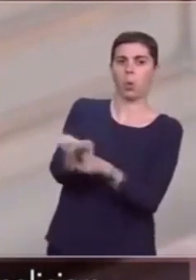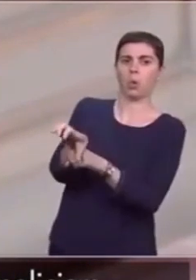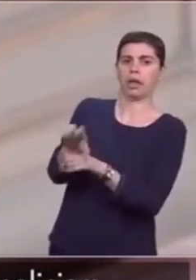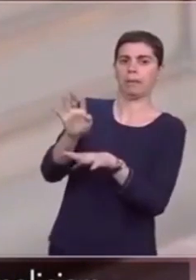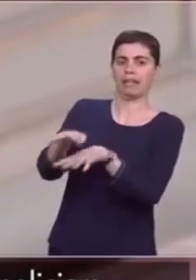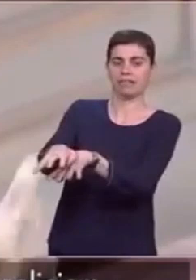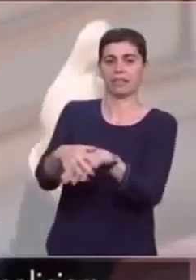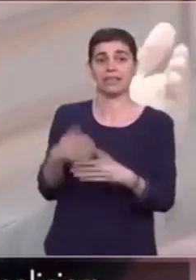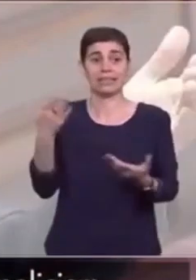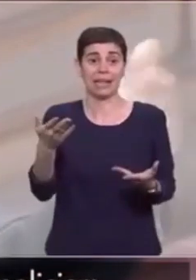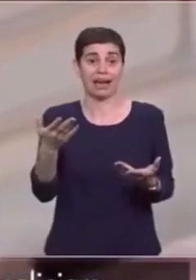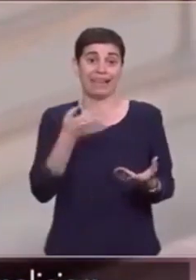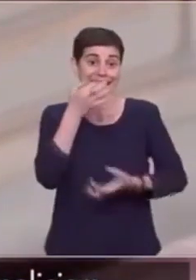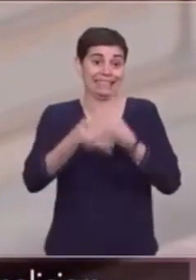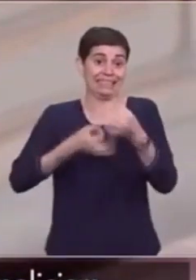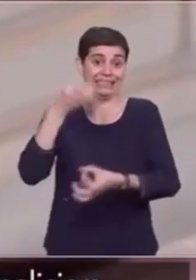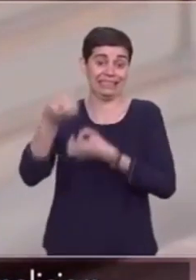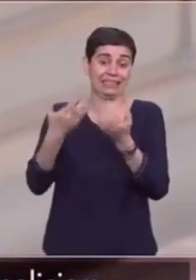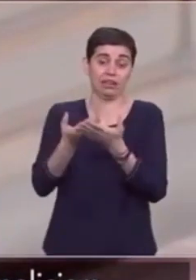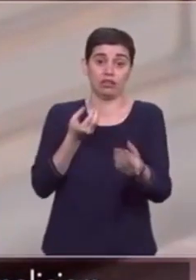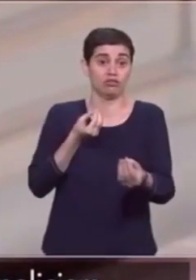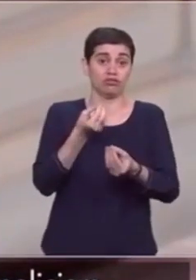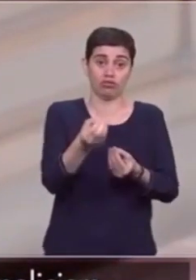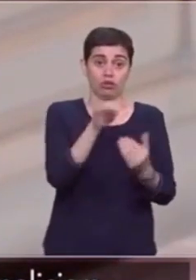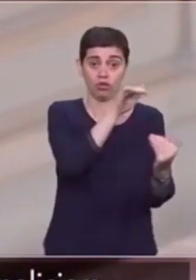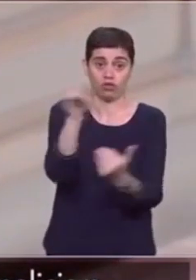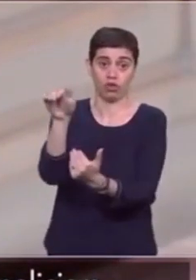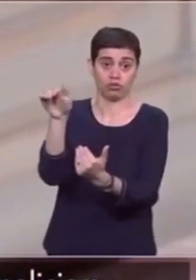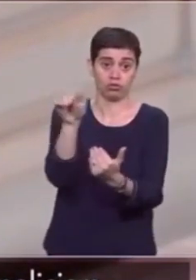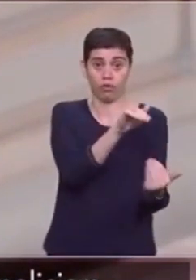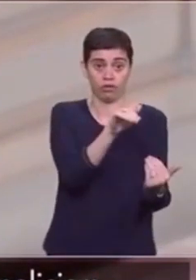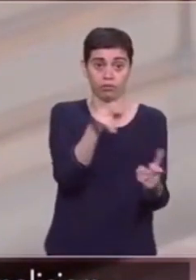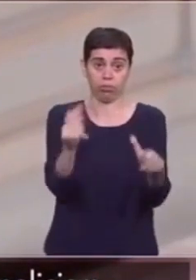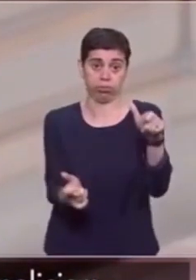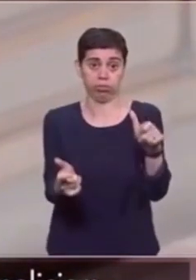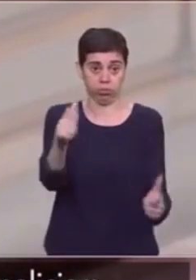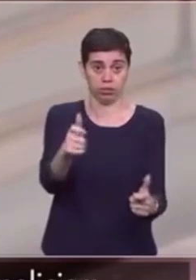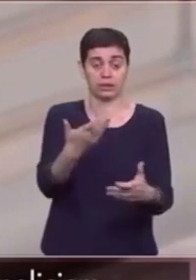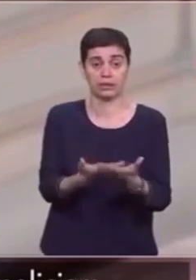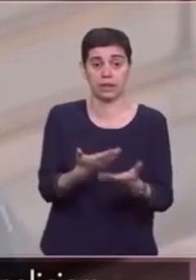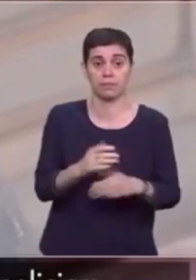Oui, ce type de propos érode la relation de confiance entre la police et la population. Oui,